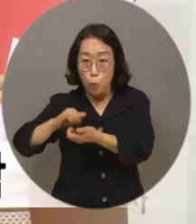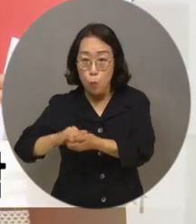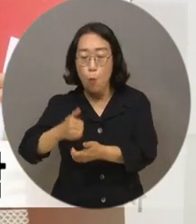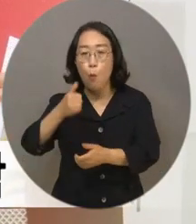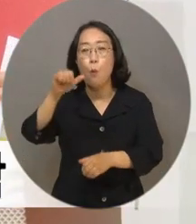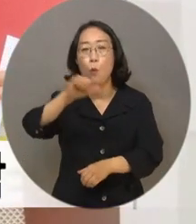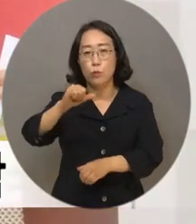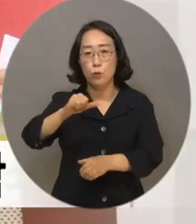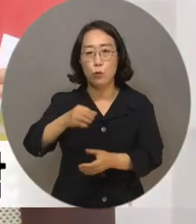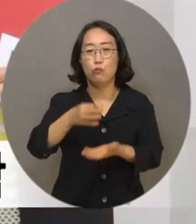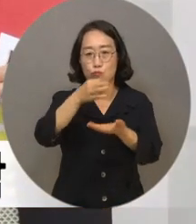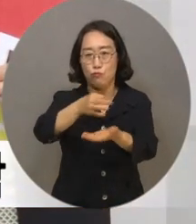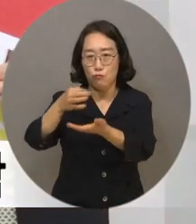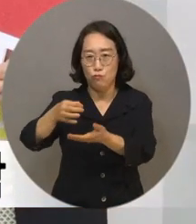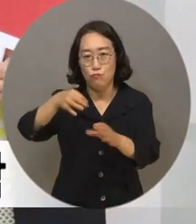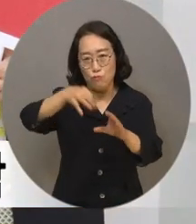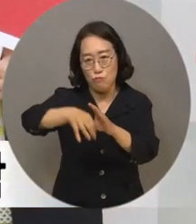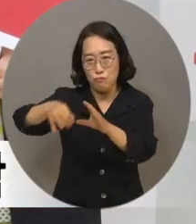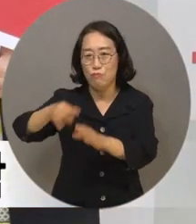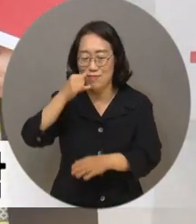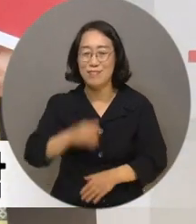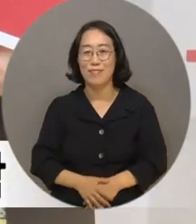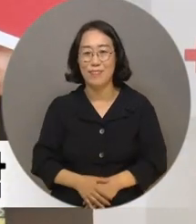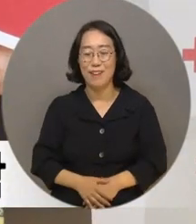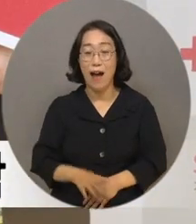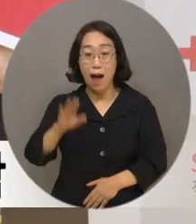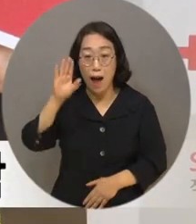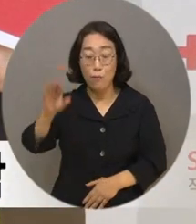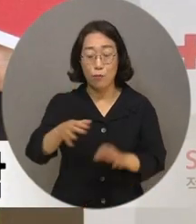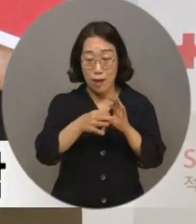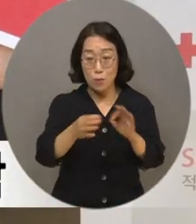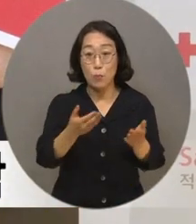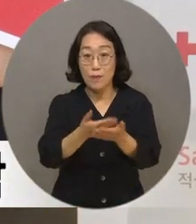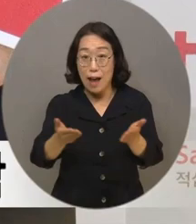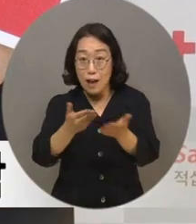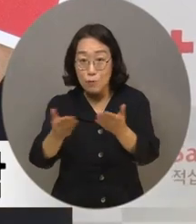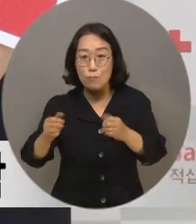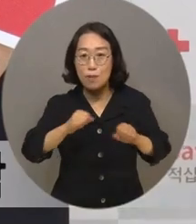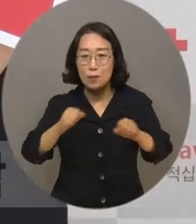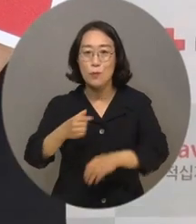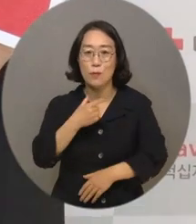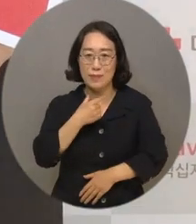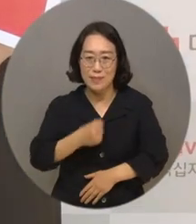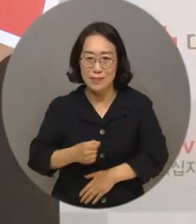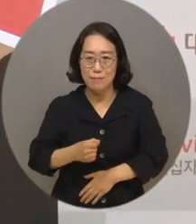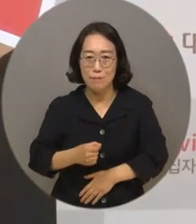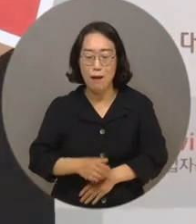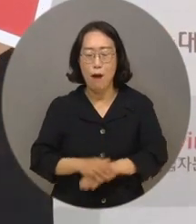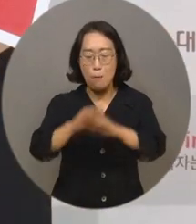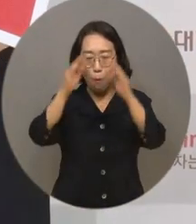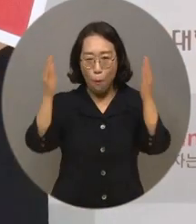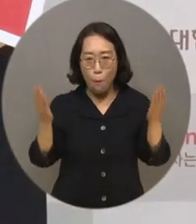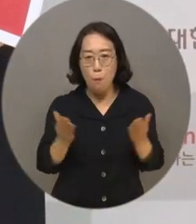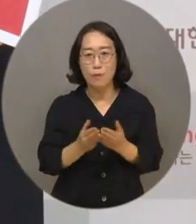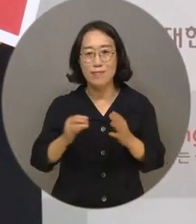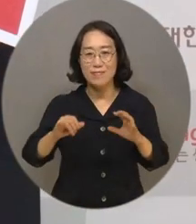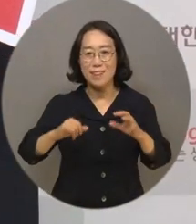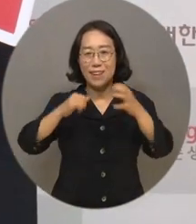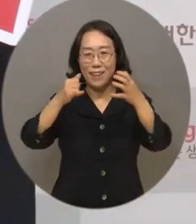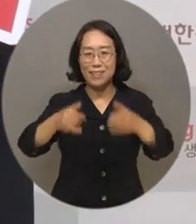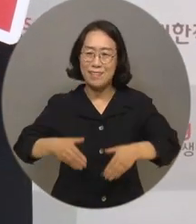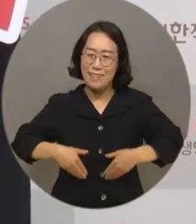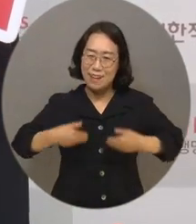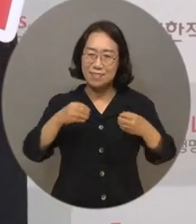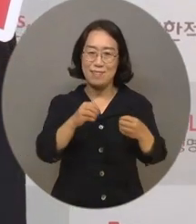참여하고 있다네요. 앞으로도 나눔 활동을 이어가겠다는 남매의 이야기가 온 세상을 따뜻하게